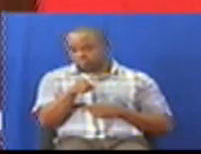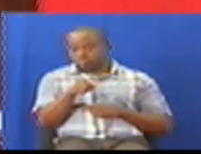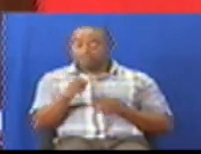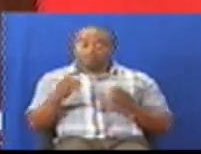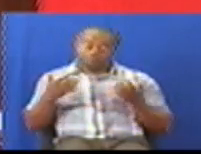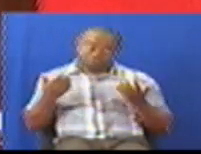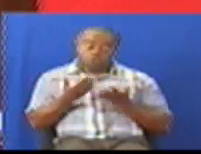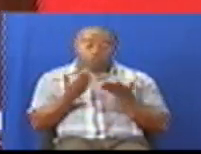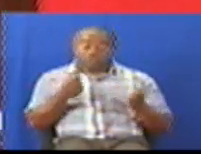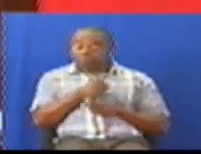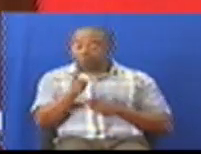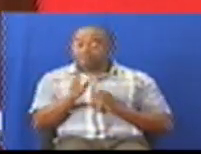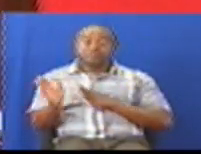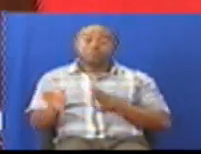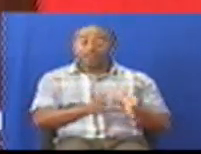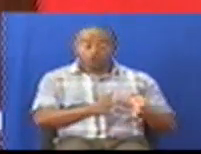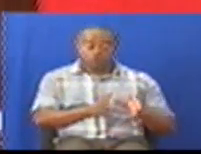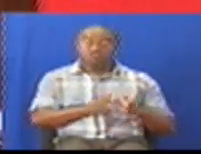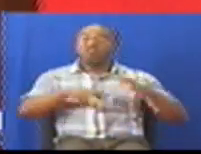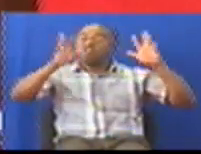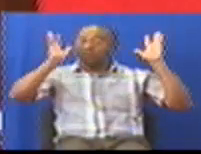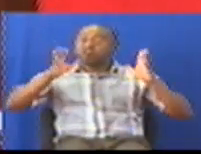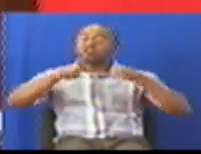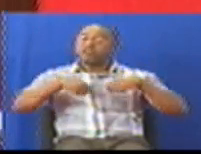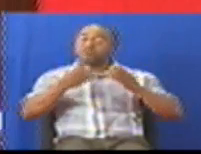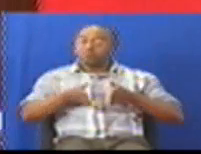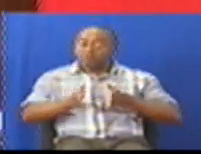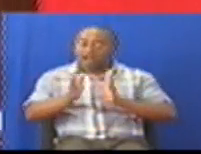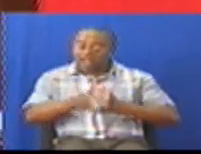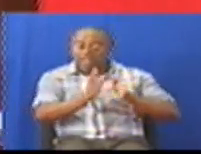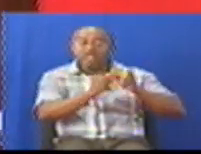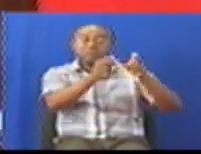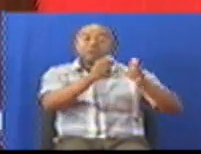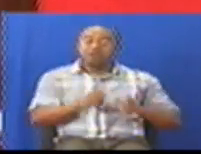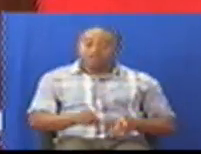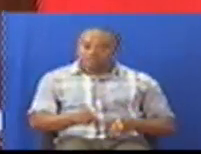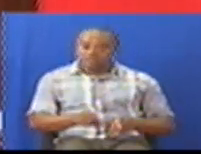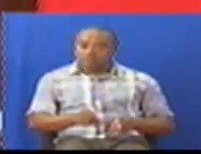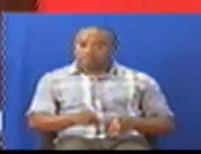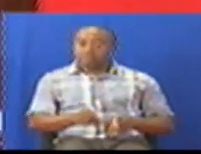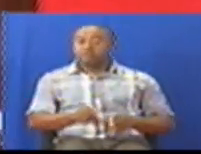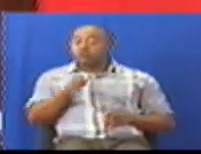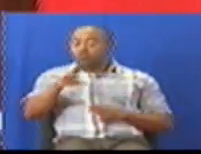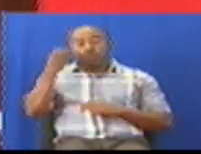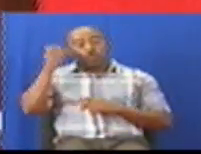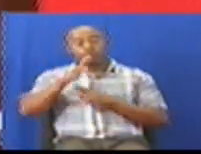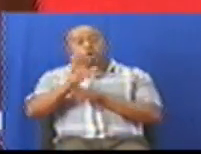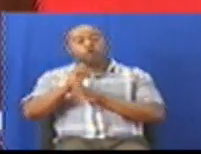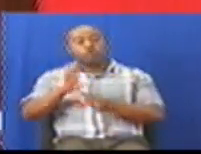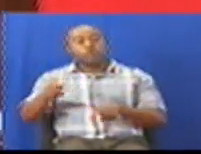Sasa kwa sababu mipango itakuwa imeharibika kutokana na haya niliyoyataja mawili, nilikuwa